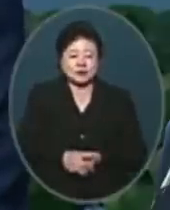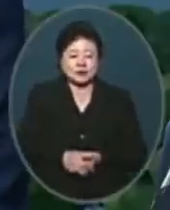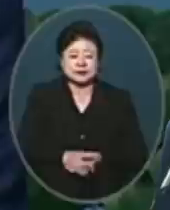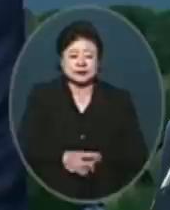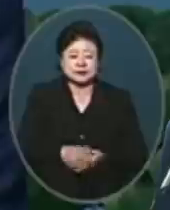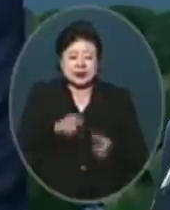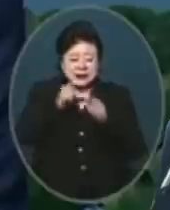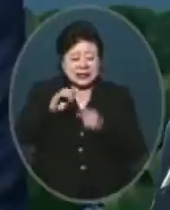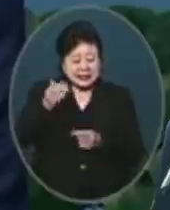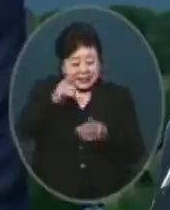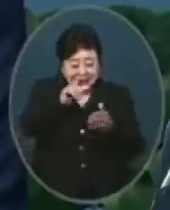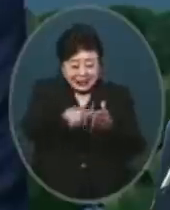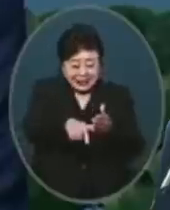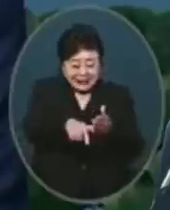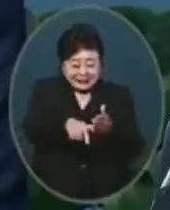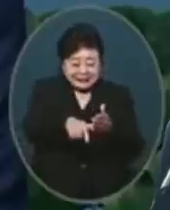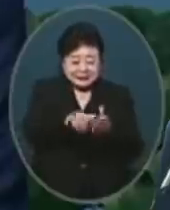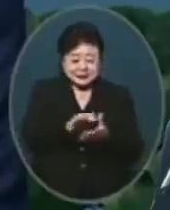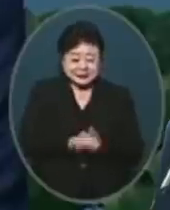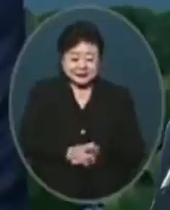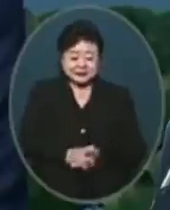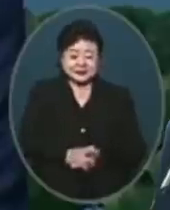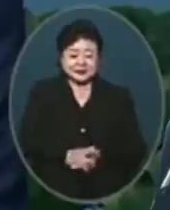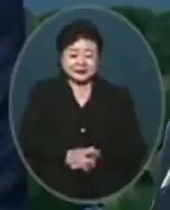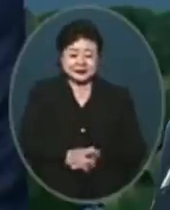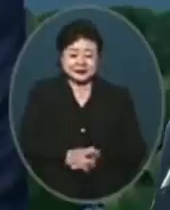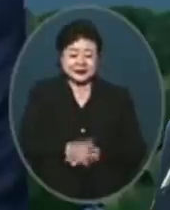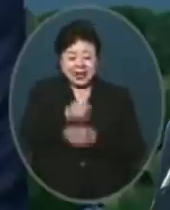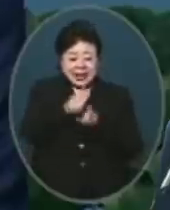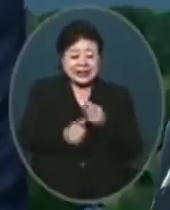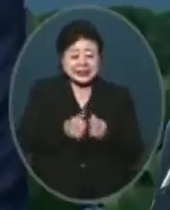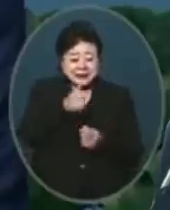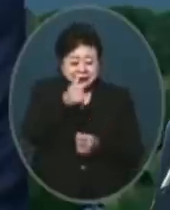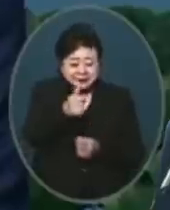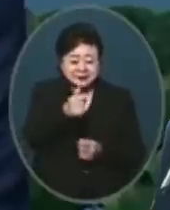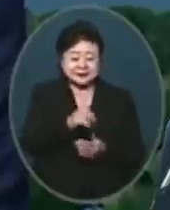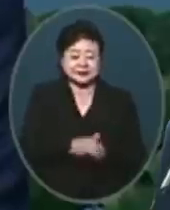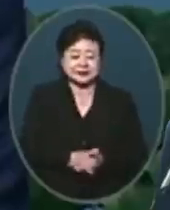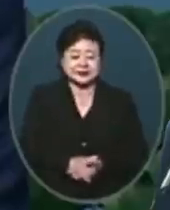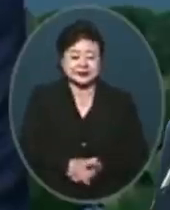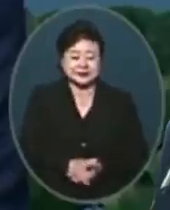살게 될 때 하나님